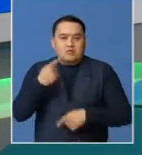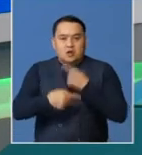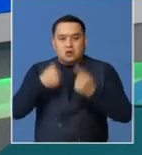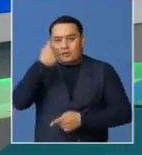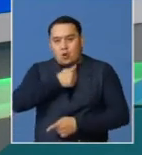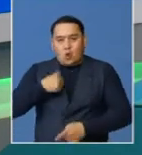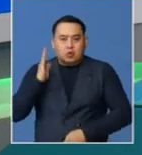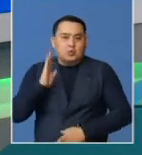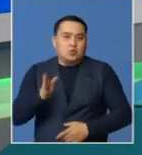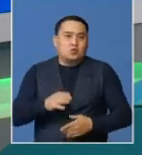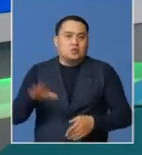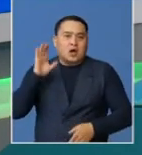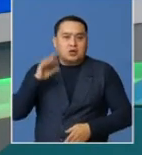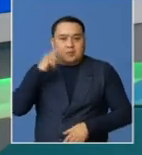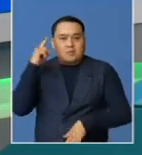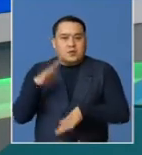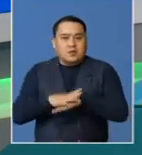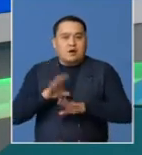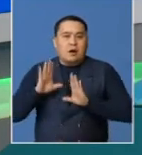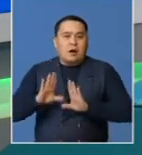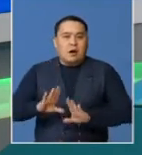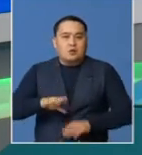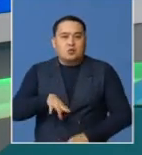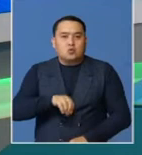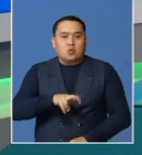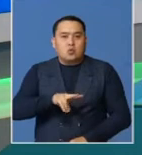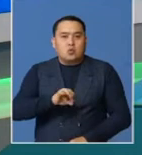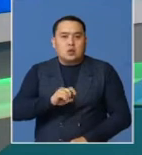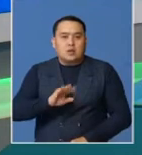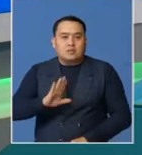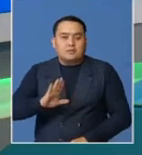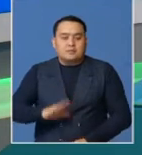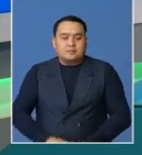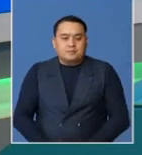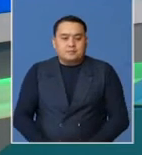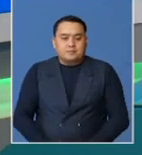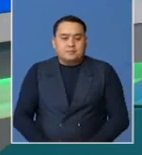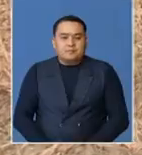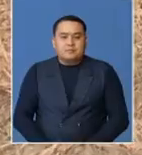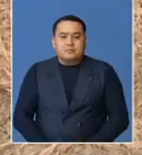год предстоящий сегодня заслушал первый заместитель акима области Лязат Турлашев.